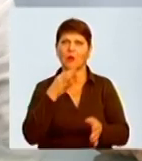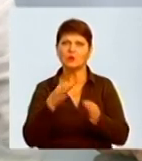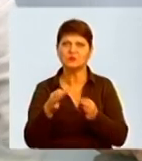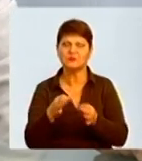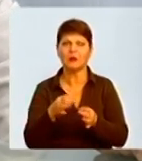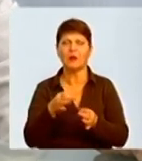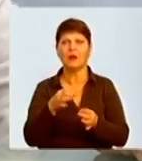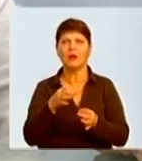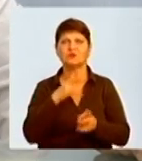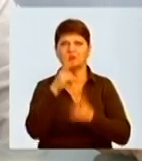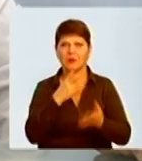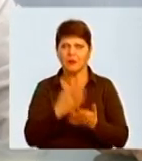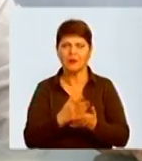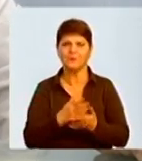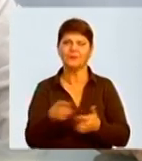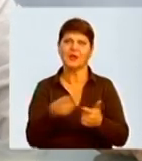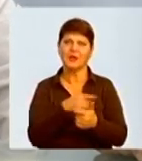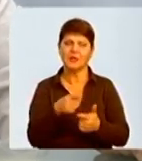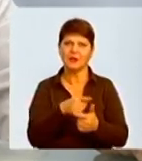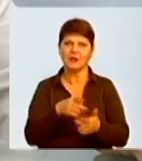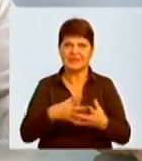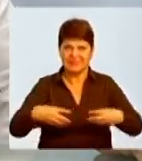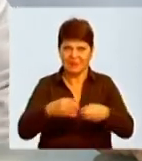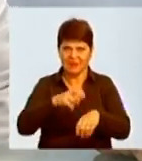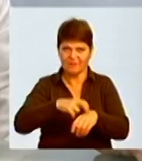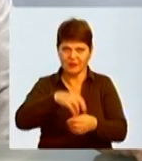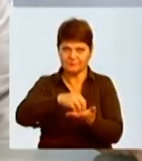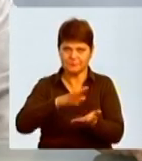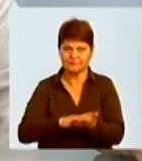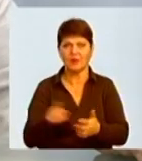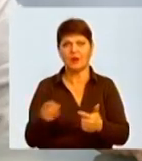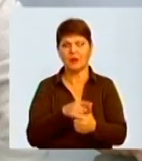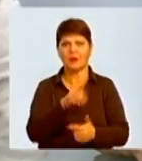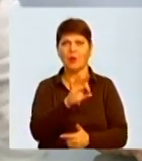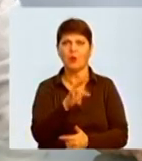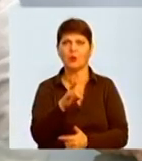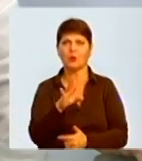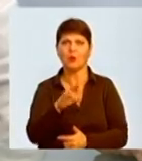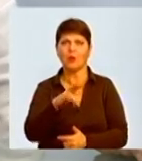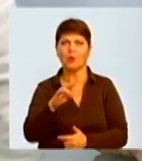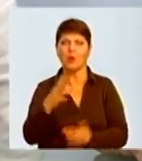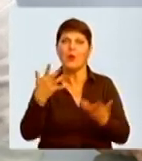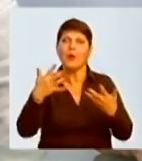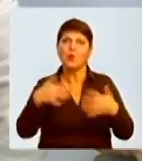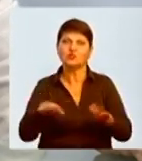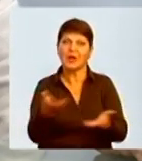лікарем, або онкологом на місцях. І ми, в принципі, вже консультуємо людей, в яких